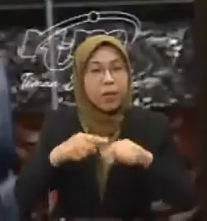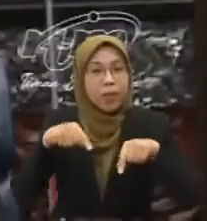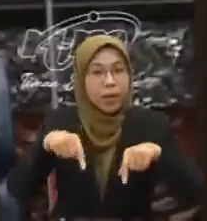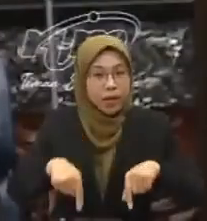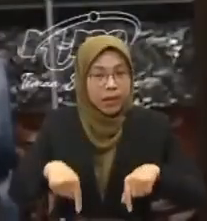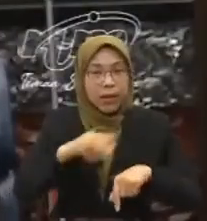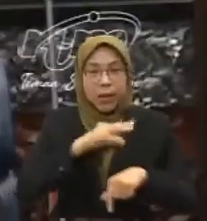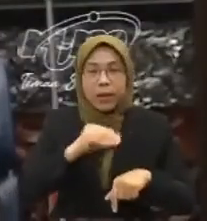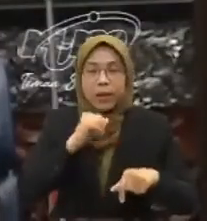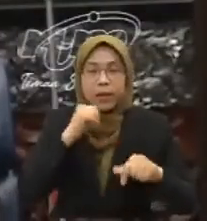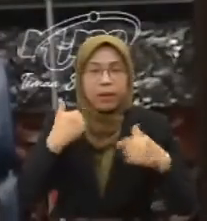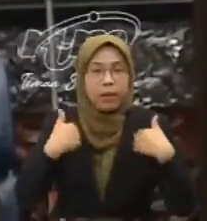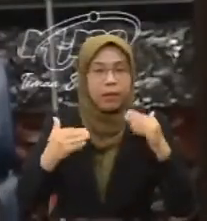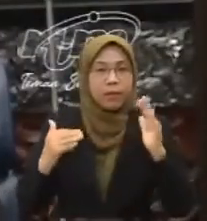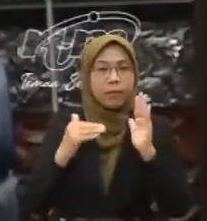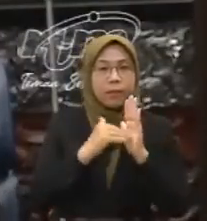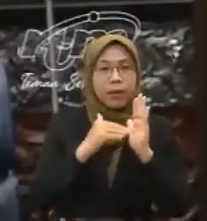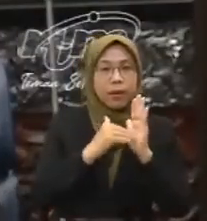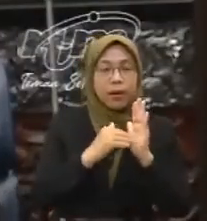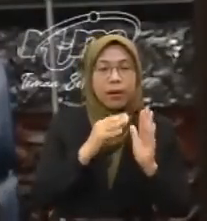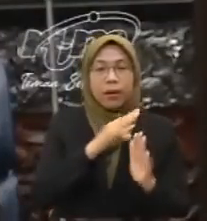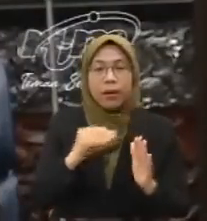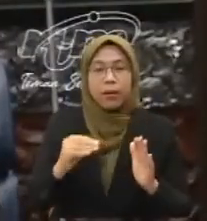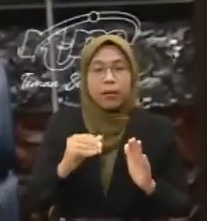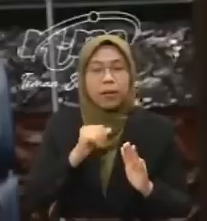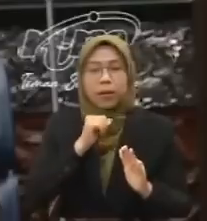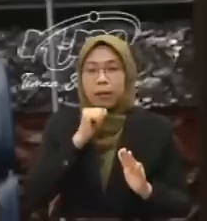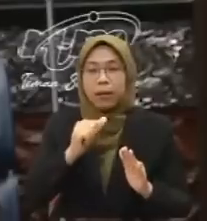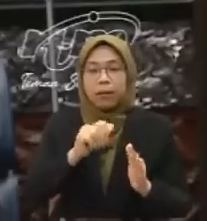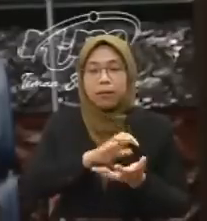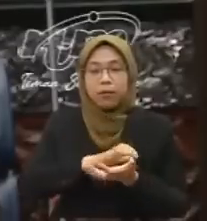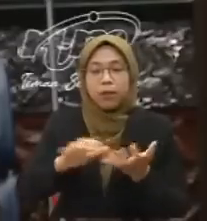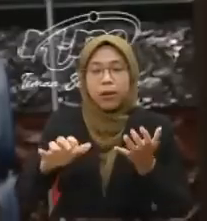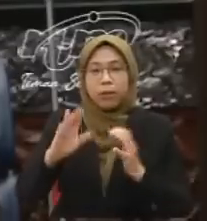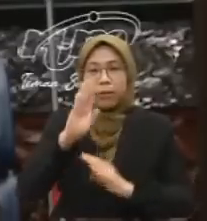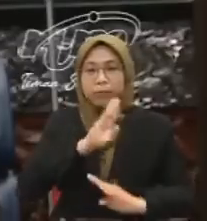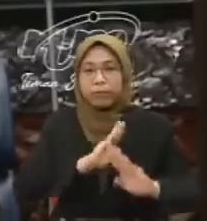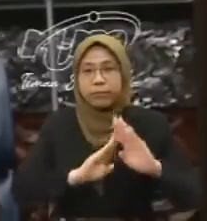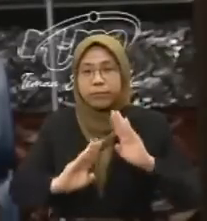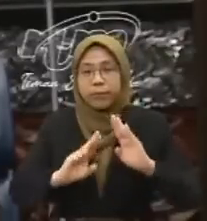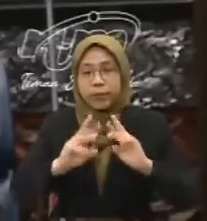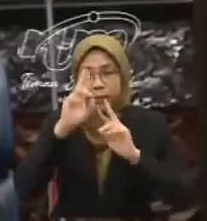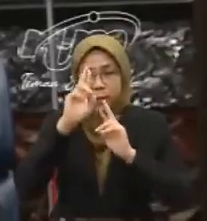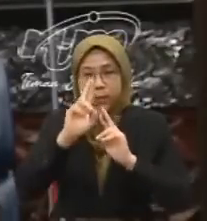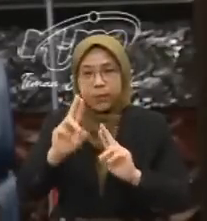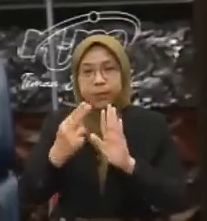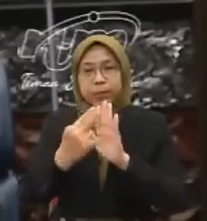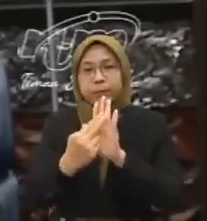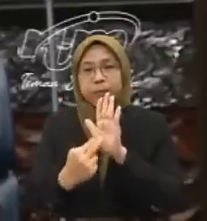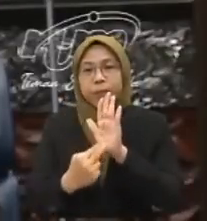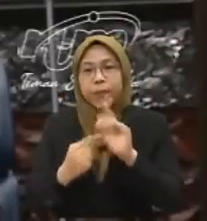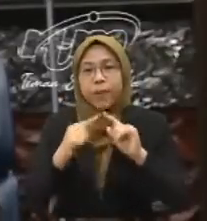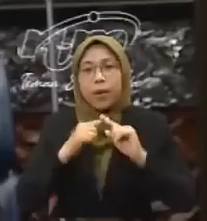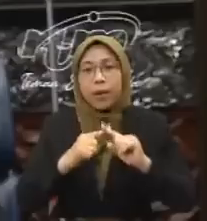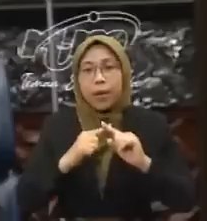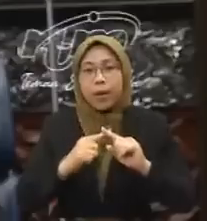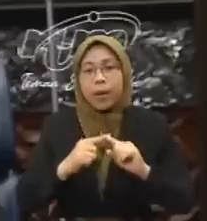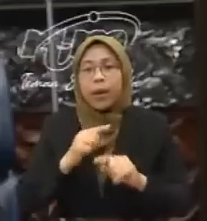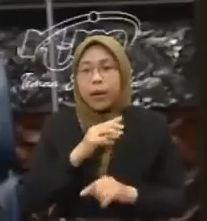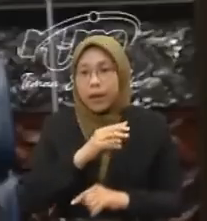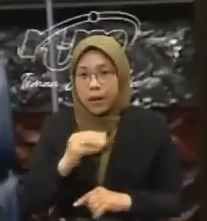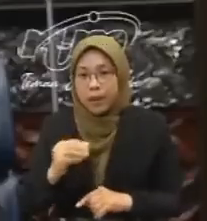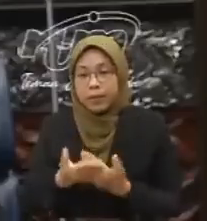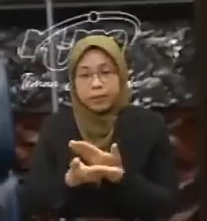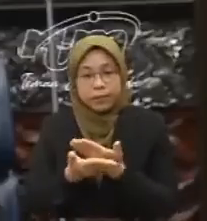tidak melanggar batas adab dan Susilo dan menghormati peraturan dewan Dan saya